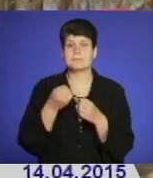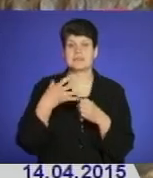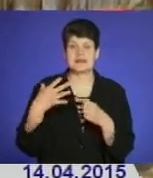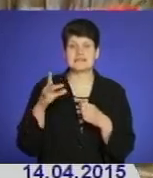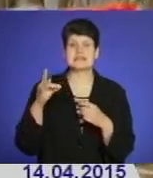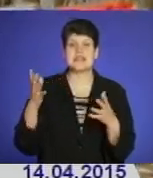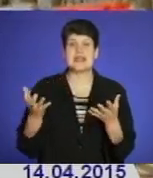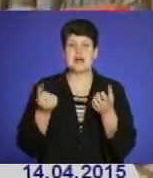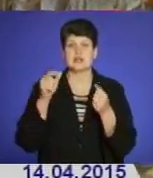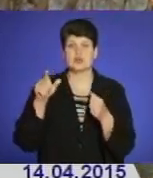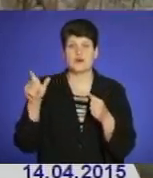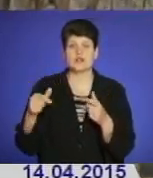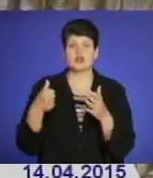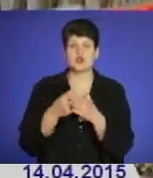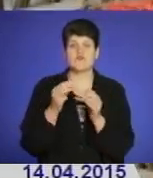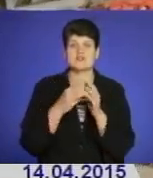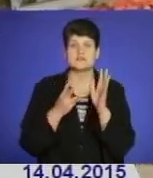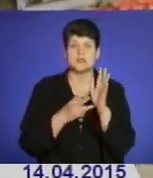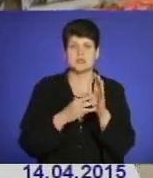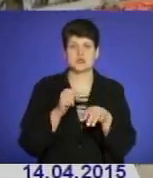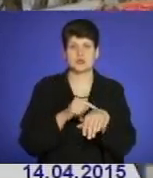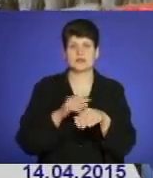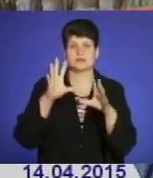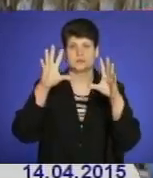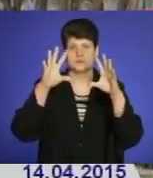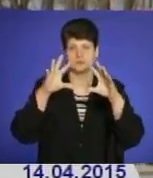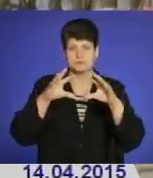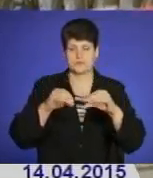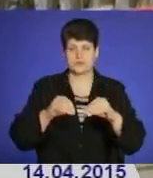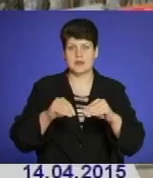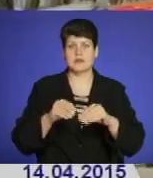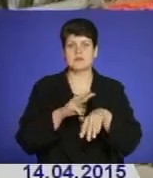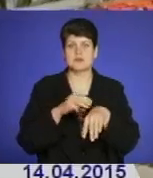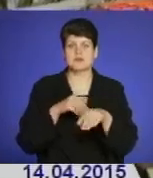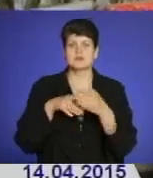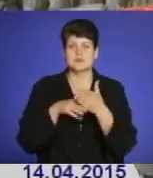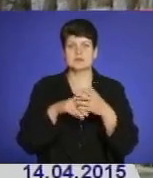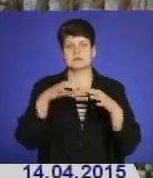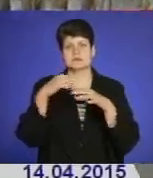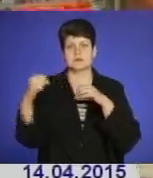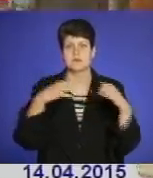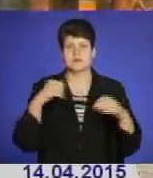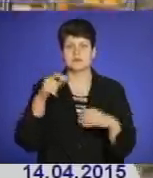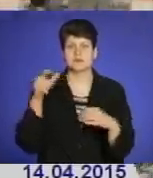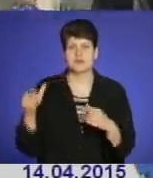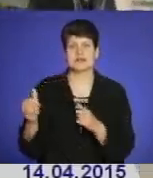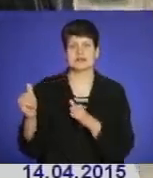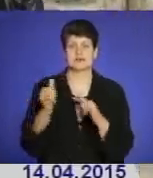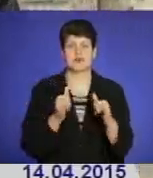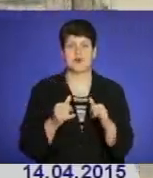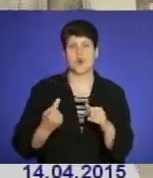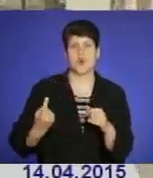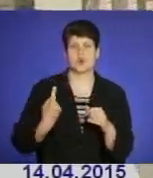впоралися зі стихією і до 18-ї години пожежу загасили. Правоохоронці допомогли евакуювати людей та забезпечили